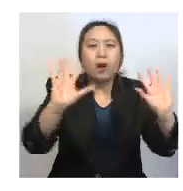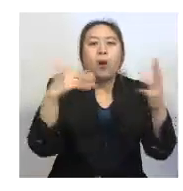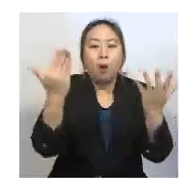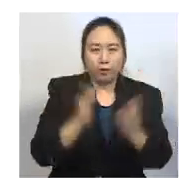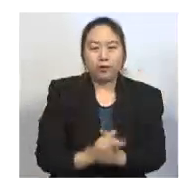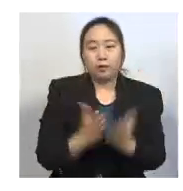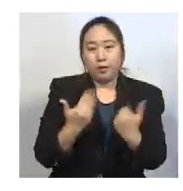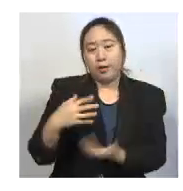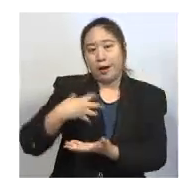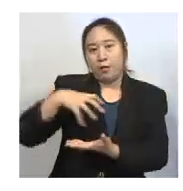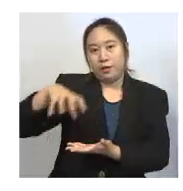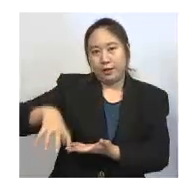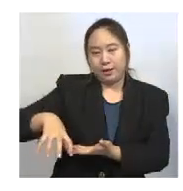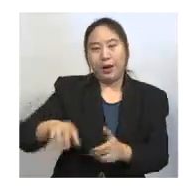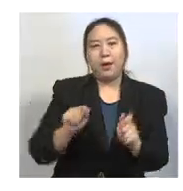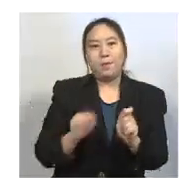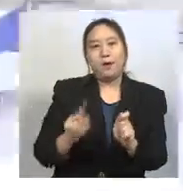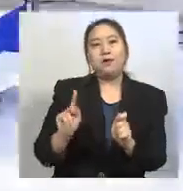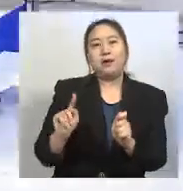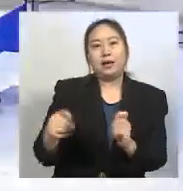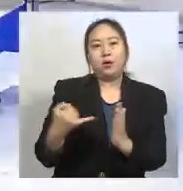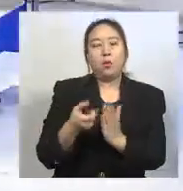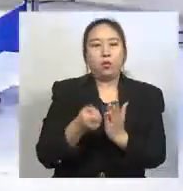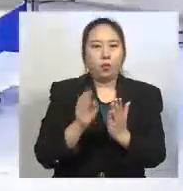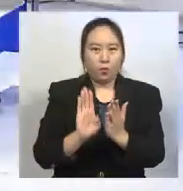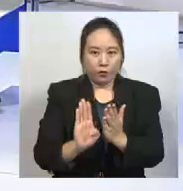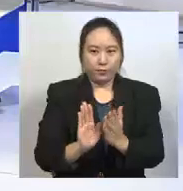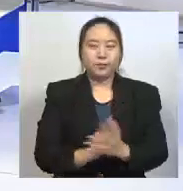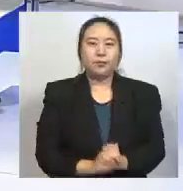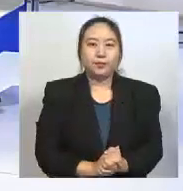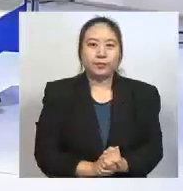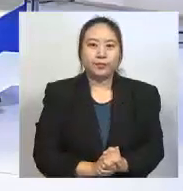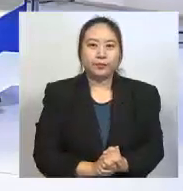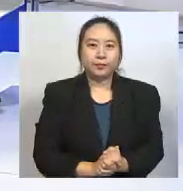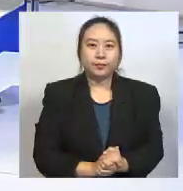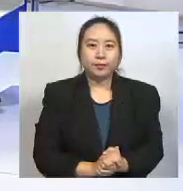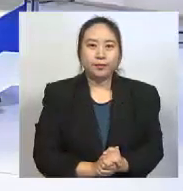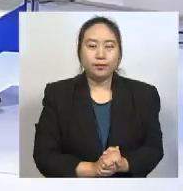ที่บ้านหวังถ้ำอำเภอเคืองในจังหวัดอุบลราชธานีค่ะคุณปวีณาคุณสุพนันท์คะ